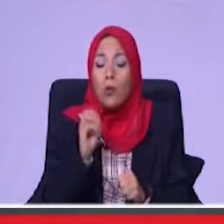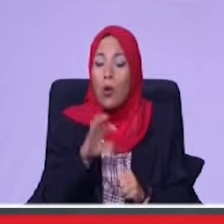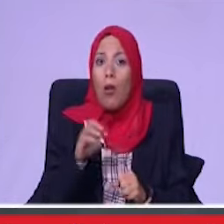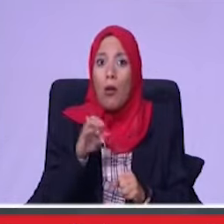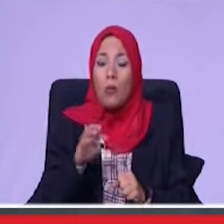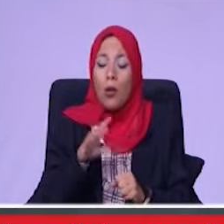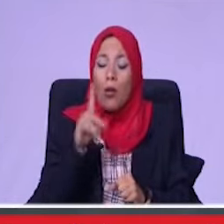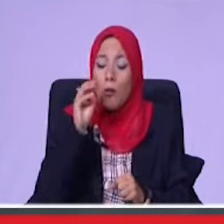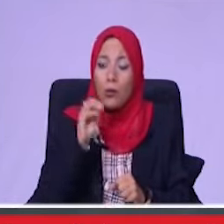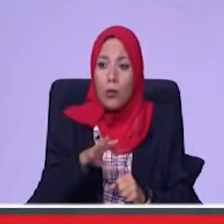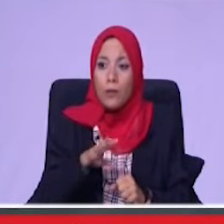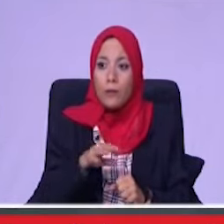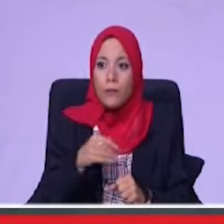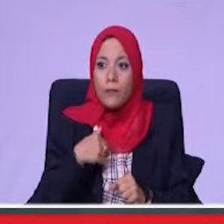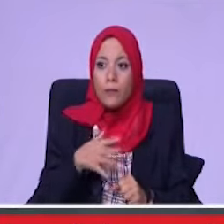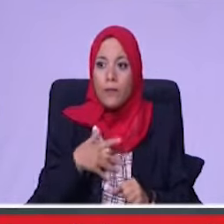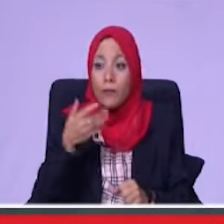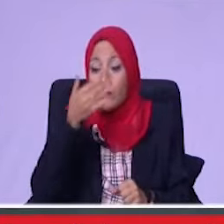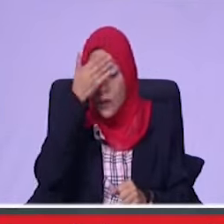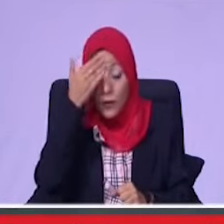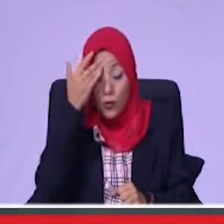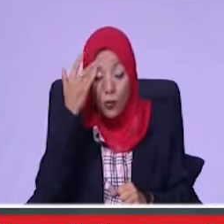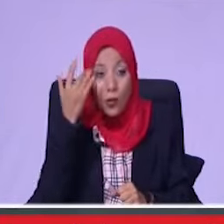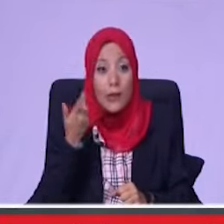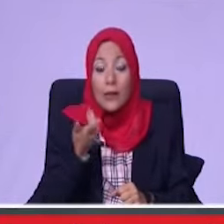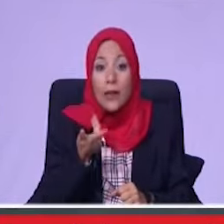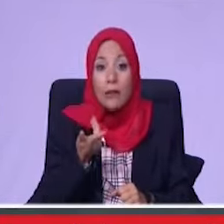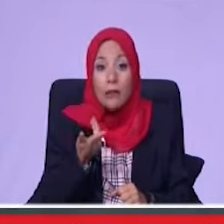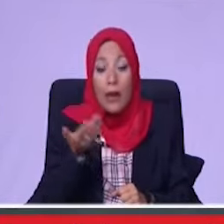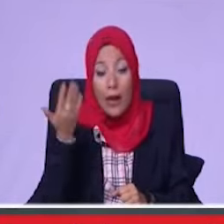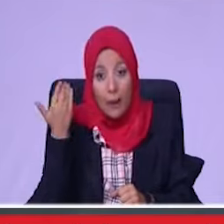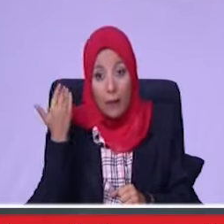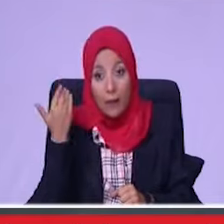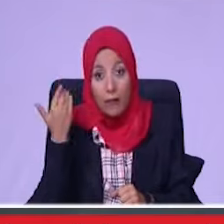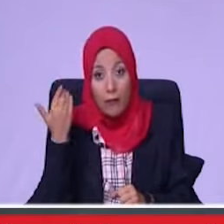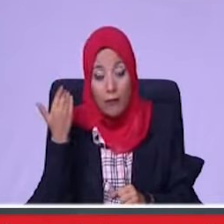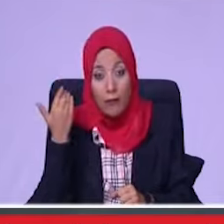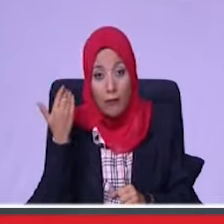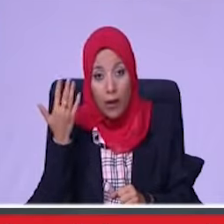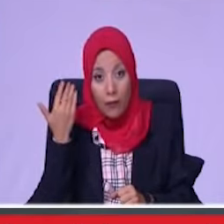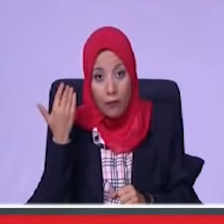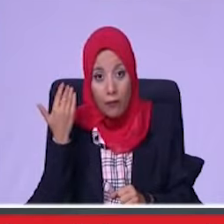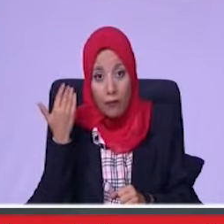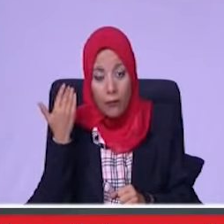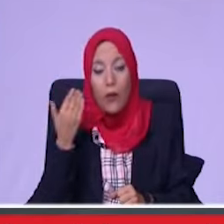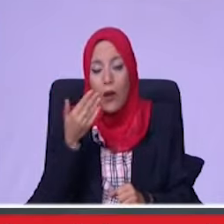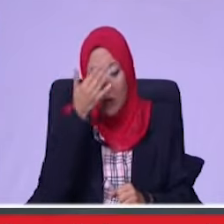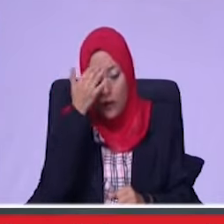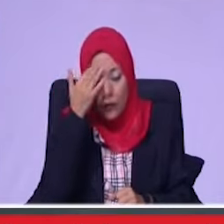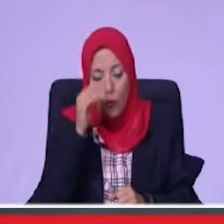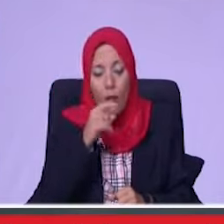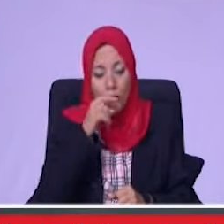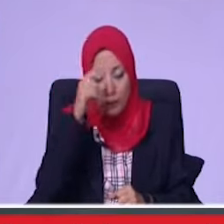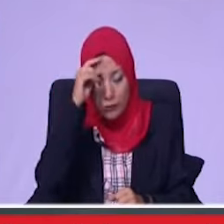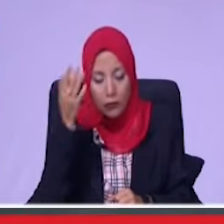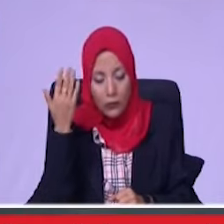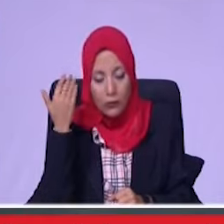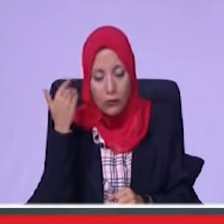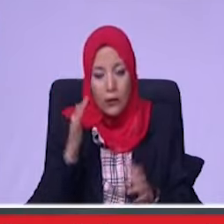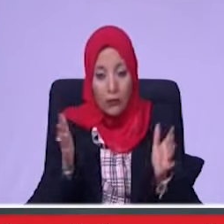ان طب انت هو حفظ القران ازاي بالطريقه دي قبل ما يحيى قبل ما يحصل له يعني قبل ما تحصل الحاجه